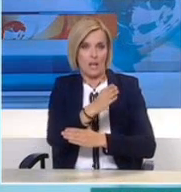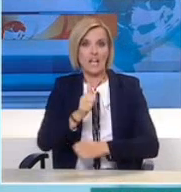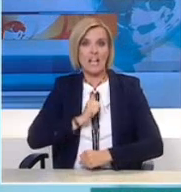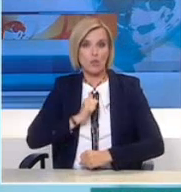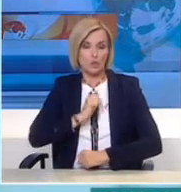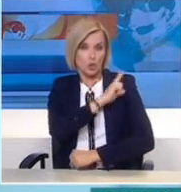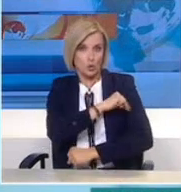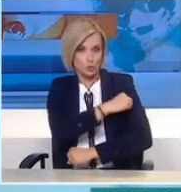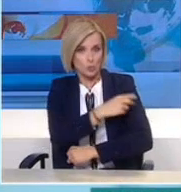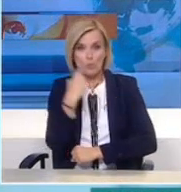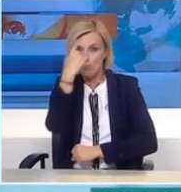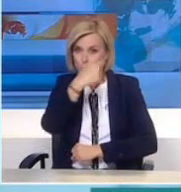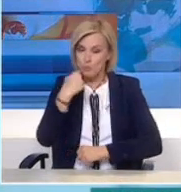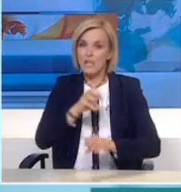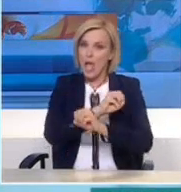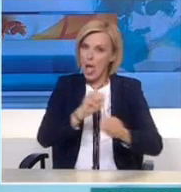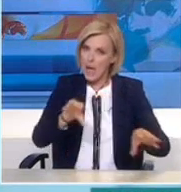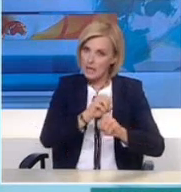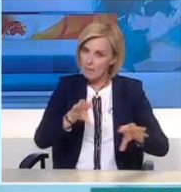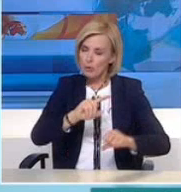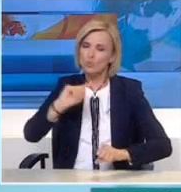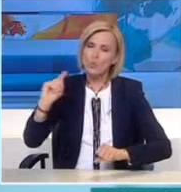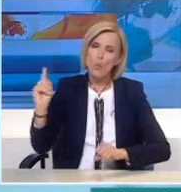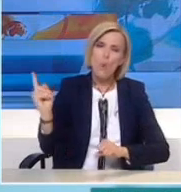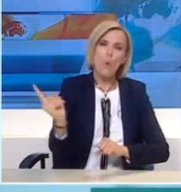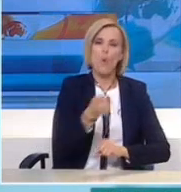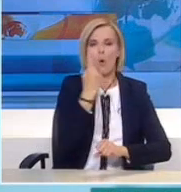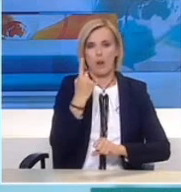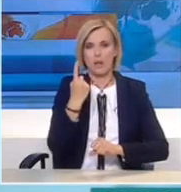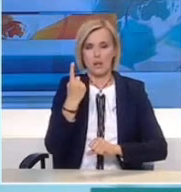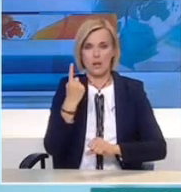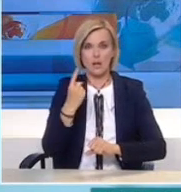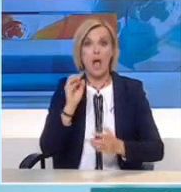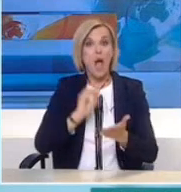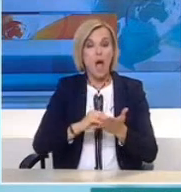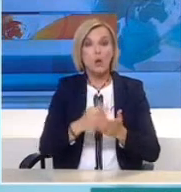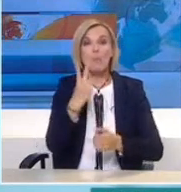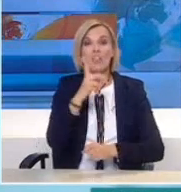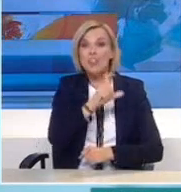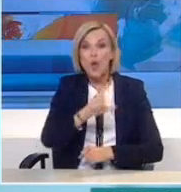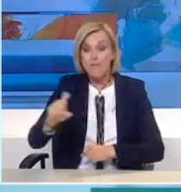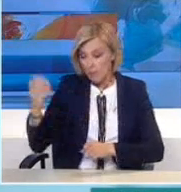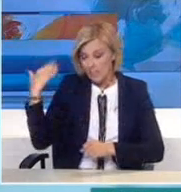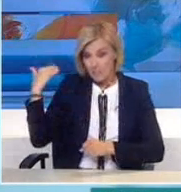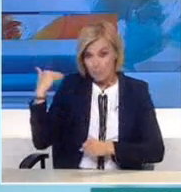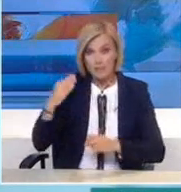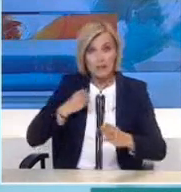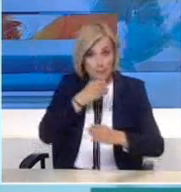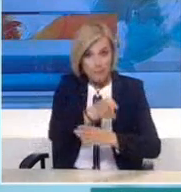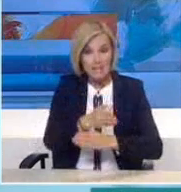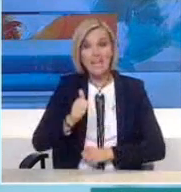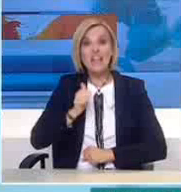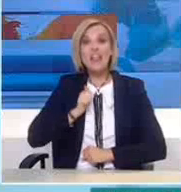τους ασθενείς, έχουν ενημερωθεί όλοι τους, ακόμα και αυτοί που τις δύο τελευταίες εβδομάδες είχαν νοσηλευτεί για οποιοδήποτε λόγο στην κλινική, καθώς και